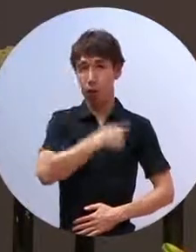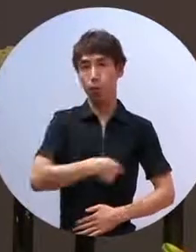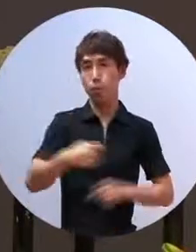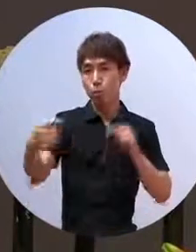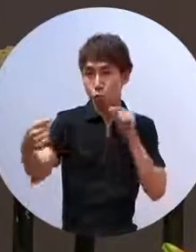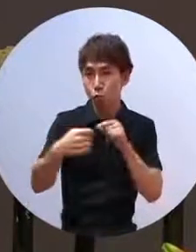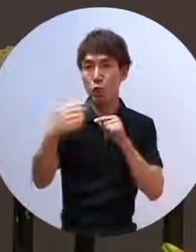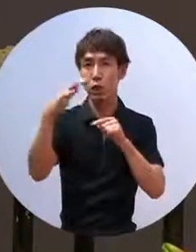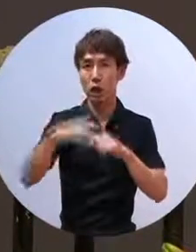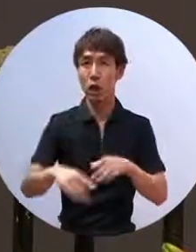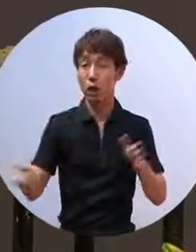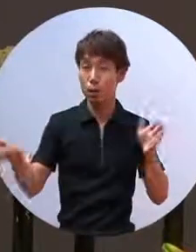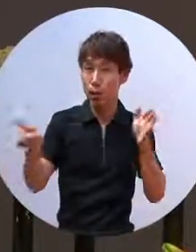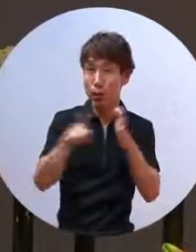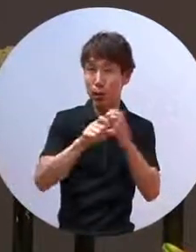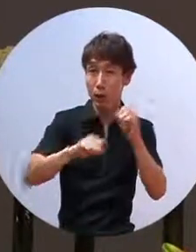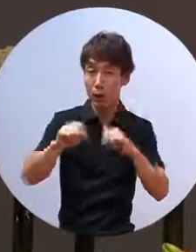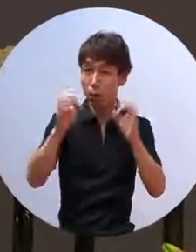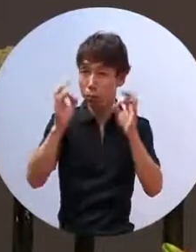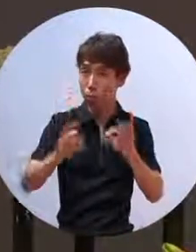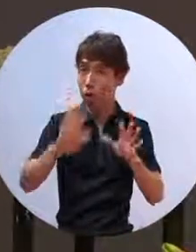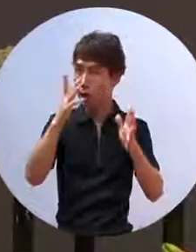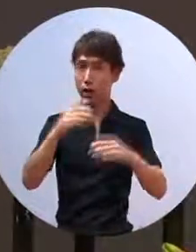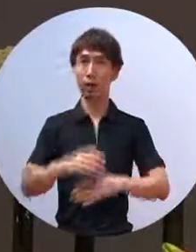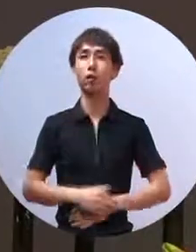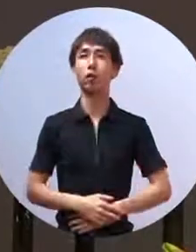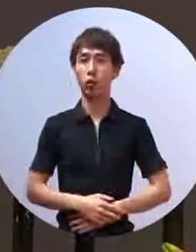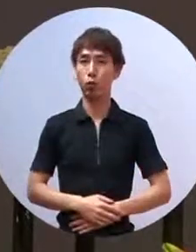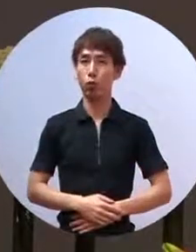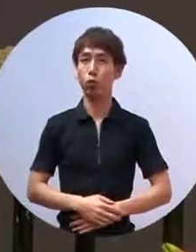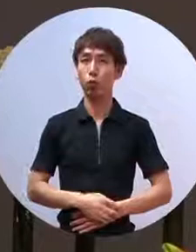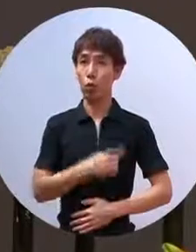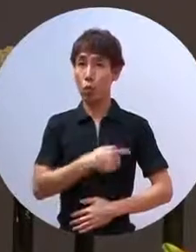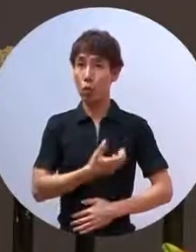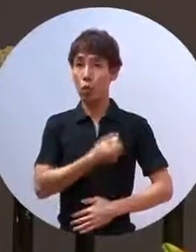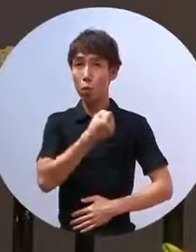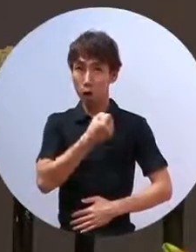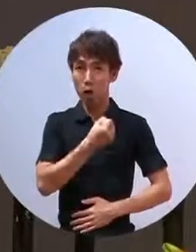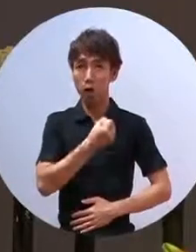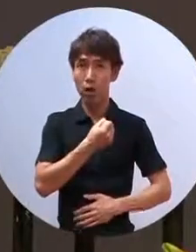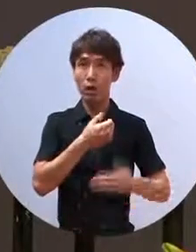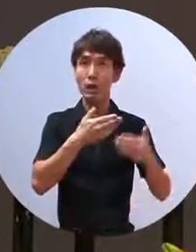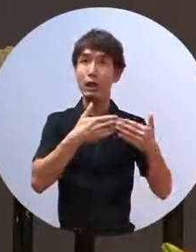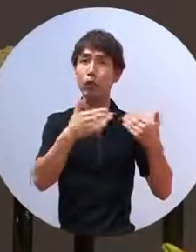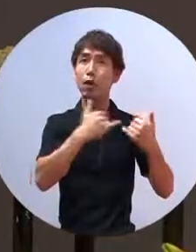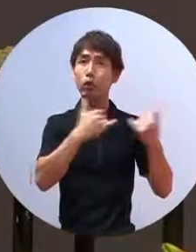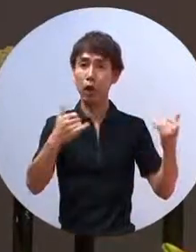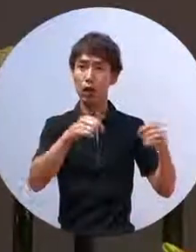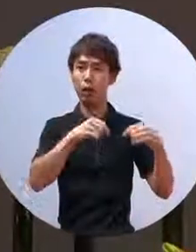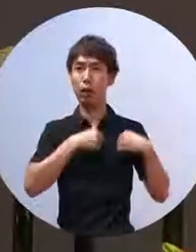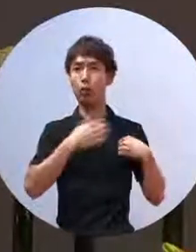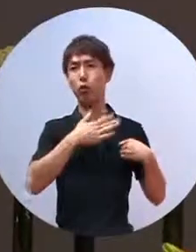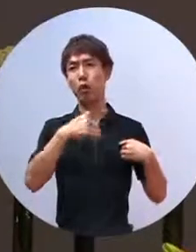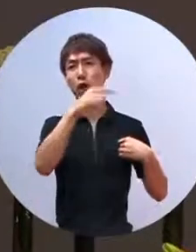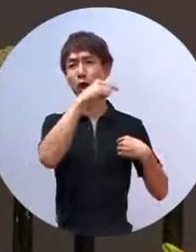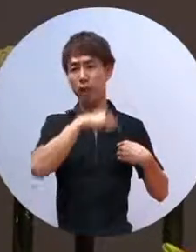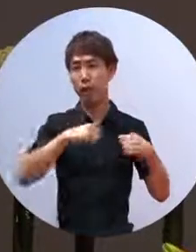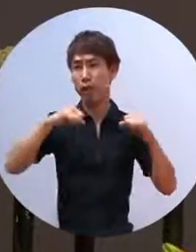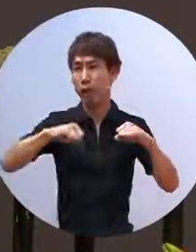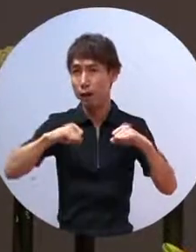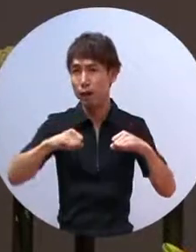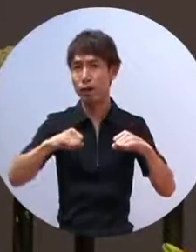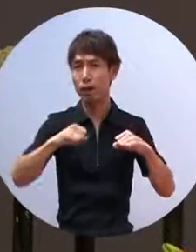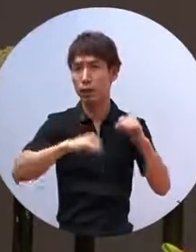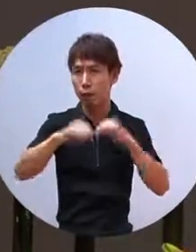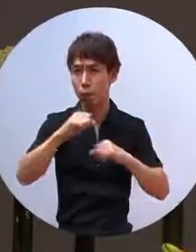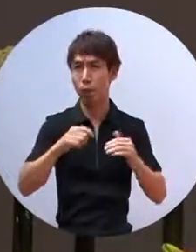伝わってたんだって、今までやってきたことは無駄じゃなかったんだっていう思いを持って、被爆者の皆さんがすごくまた